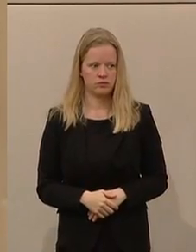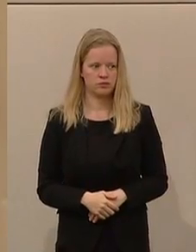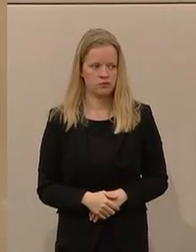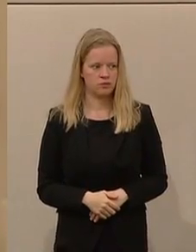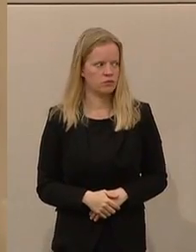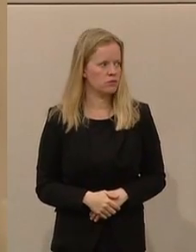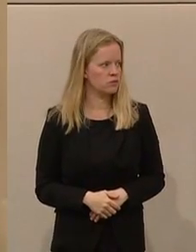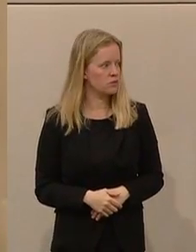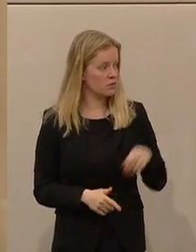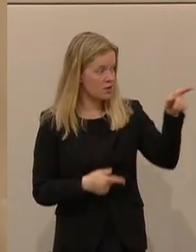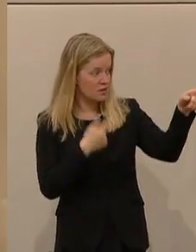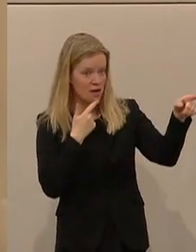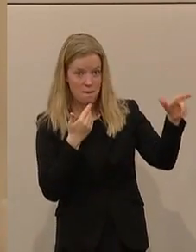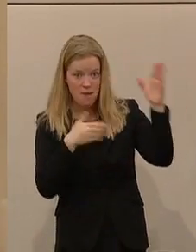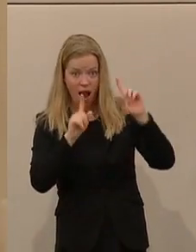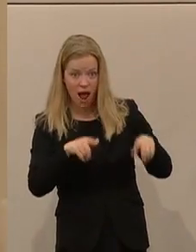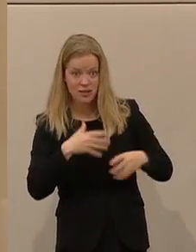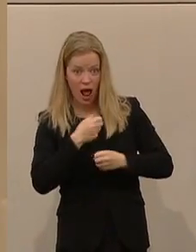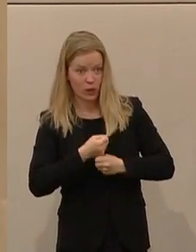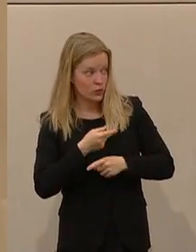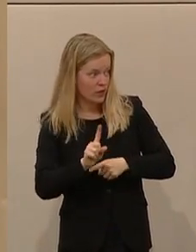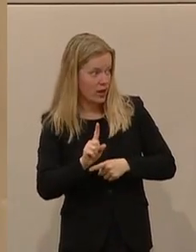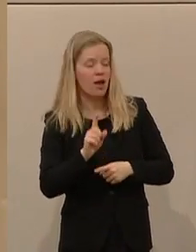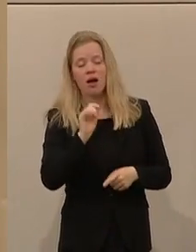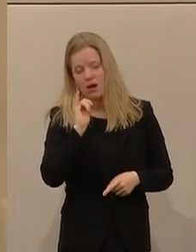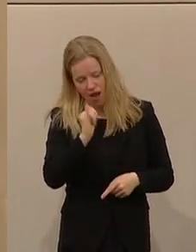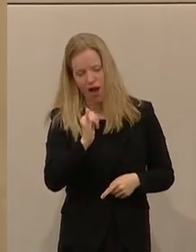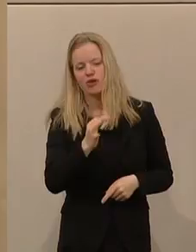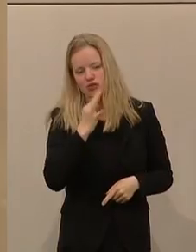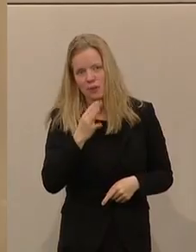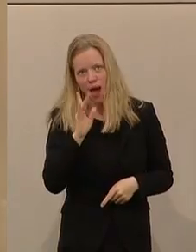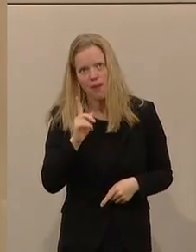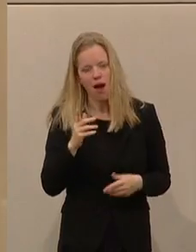Mehr als ein Haltungsfehler, aber jedenfalls auch ein Haltungsfehler.